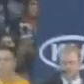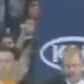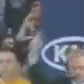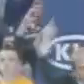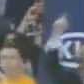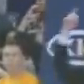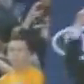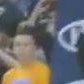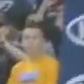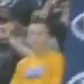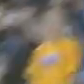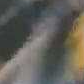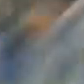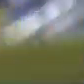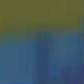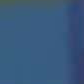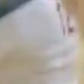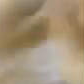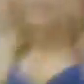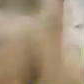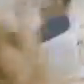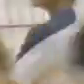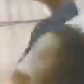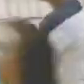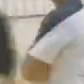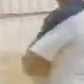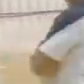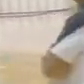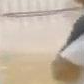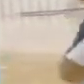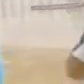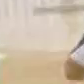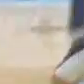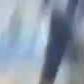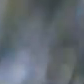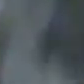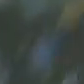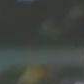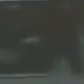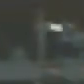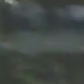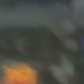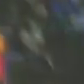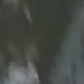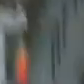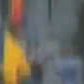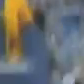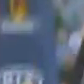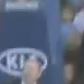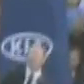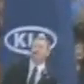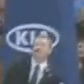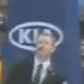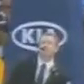Wow. Well, at least there'll be one highlight on SportsCenter tonight. There you go. And this That's cute. actually happened.